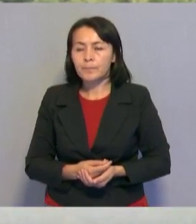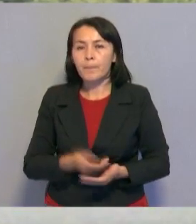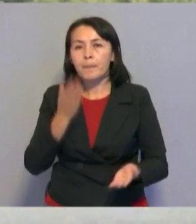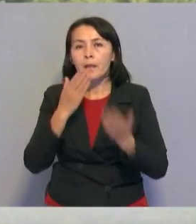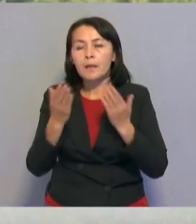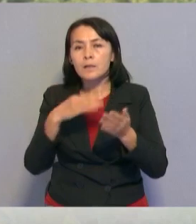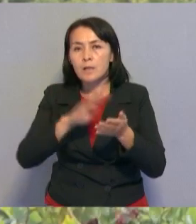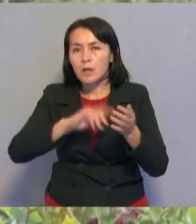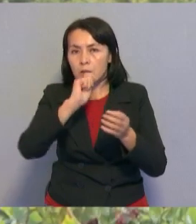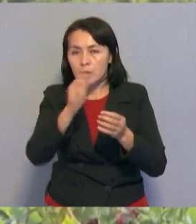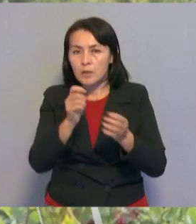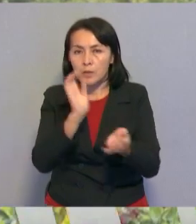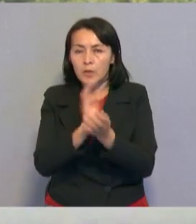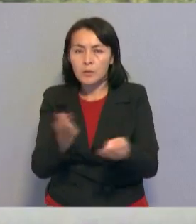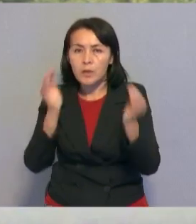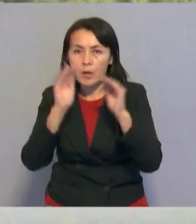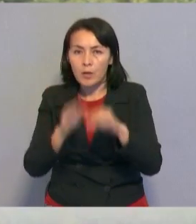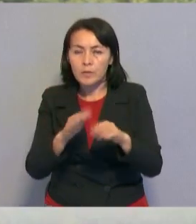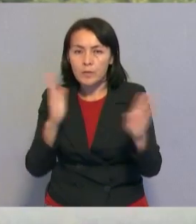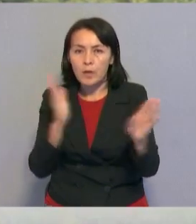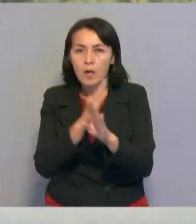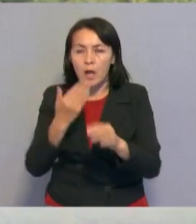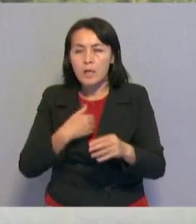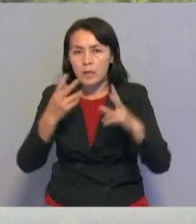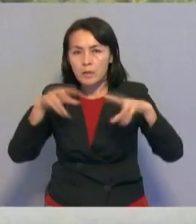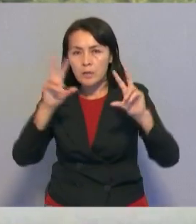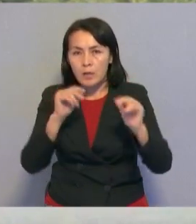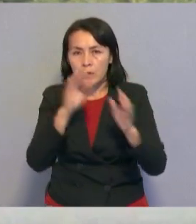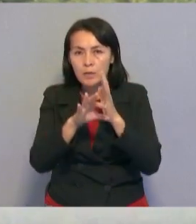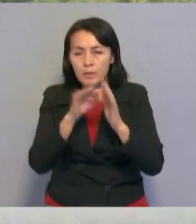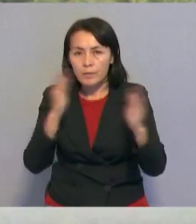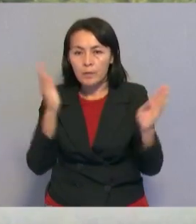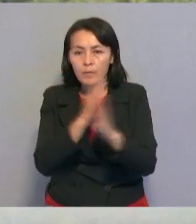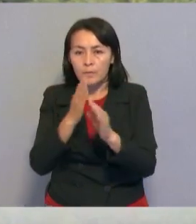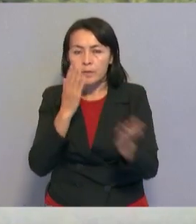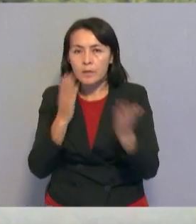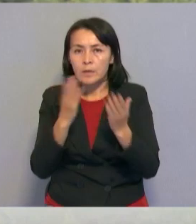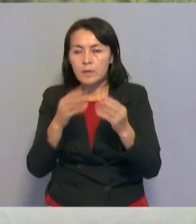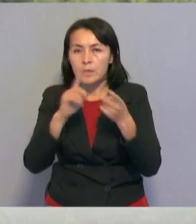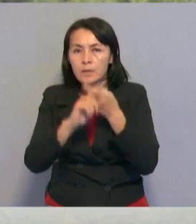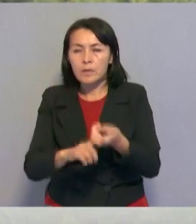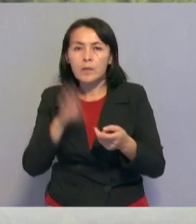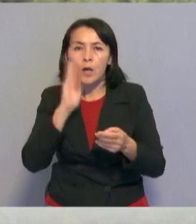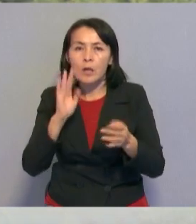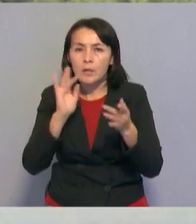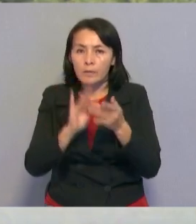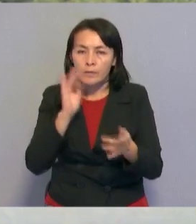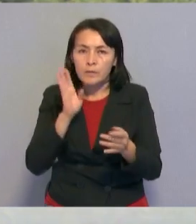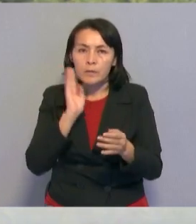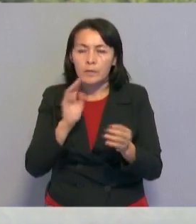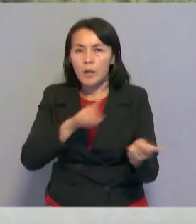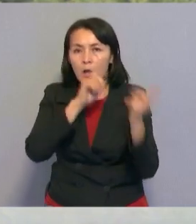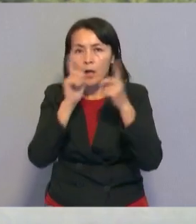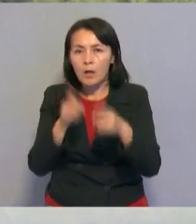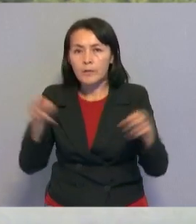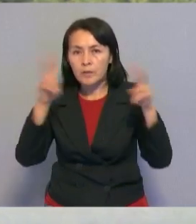Если поступают жалобы о выбросах вредных веществ в атмосферу, наши специалисты берут пробы воздуха. Если это связано с водой, они берут пробы воды и